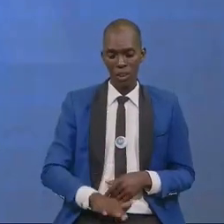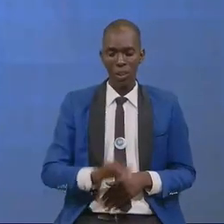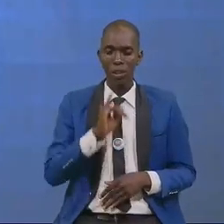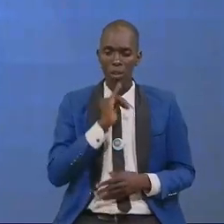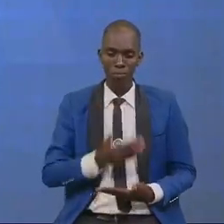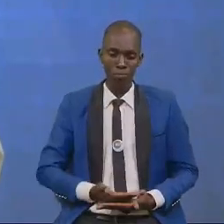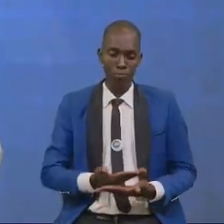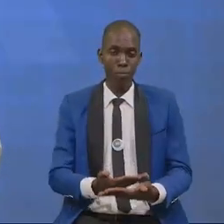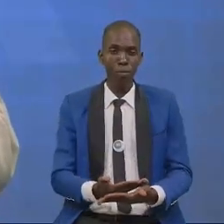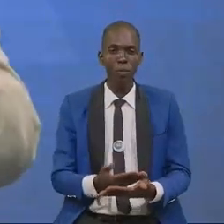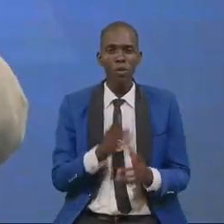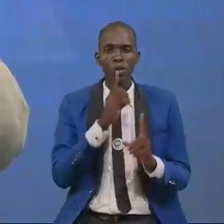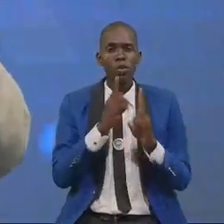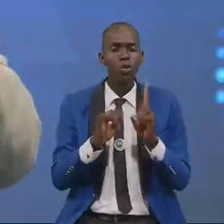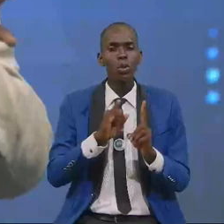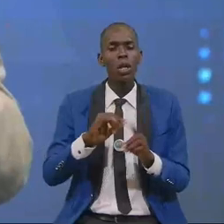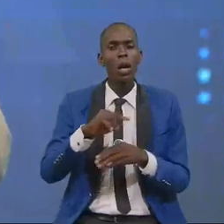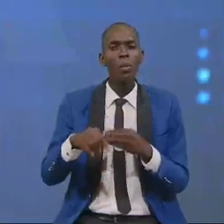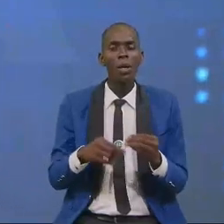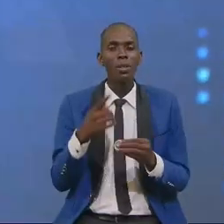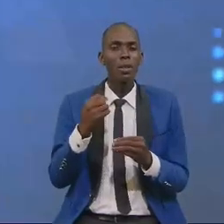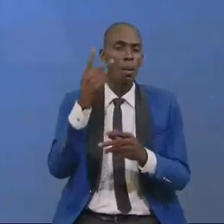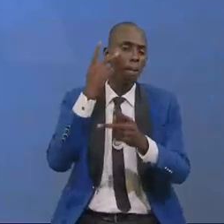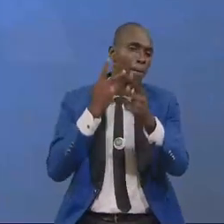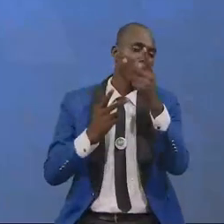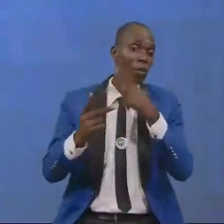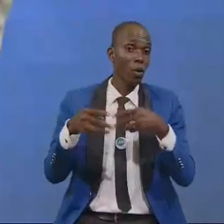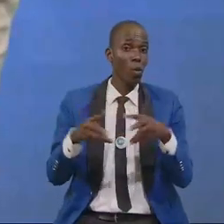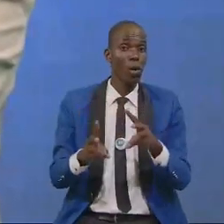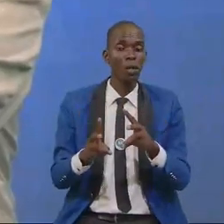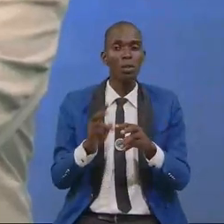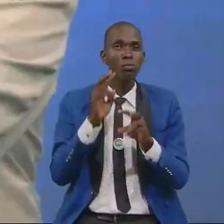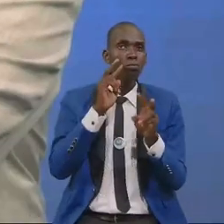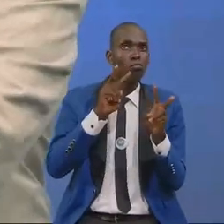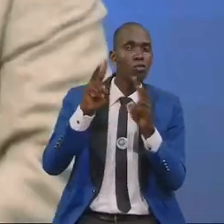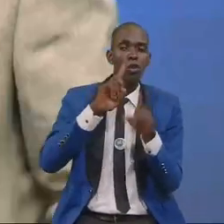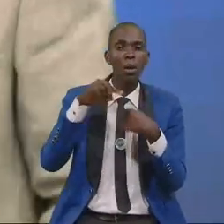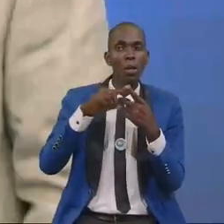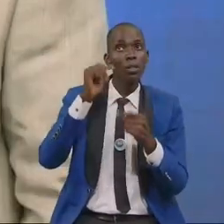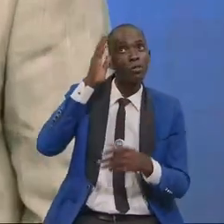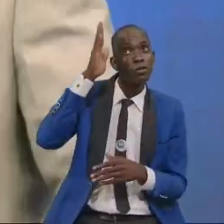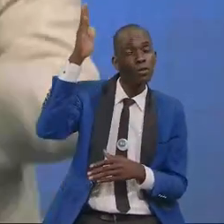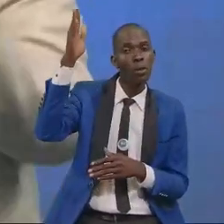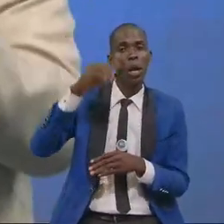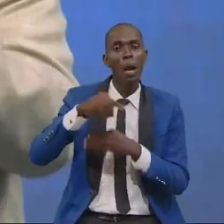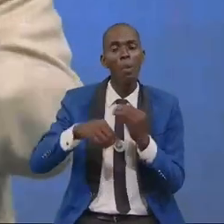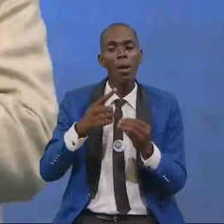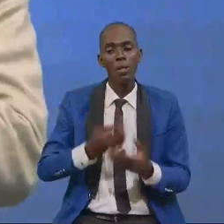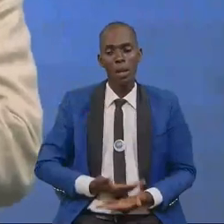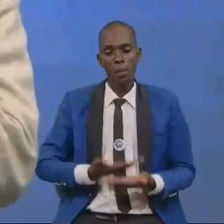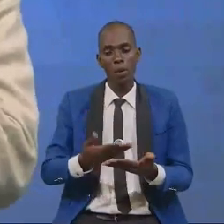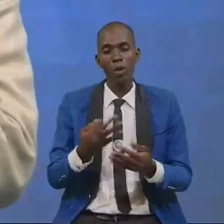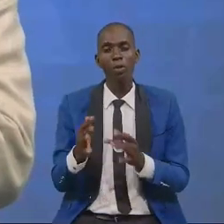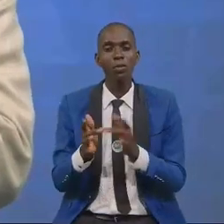verset 5 Louis second cas un enfant nous est né ça c'est de façon prophétique anticipant la naissance de